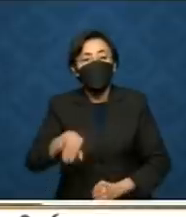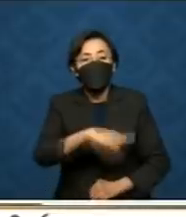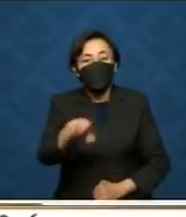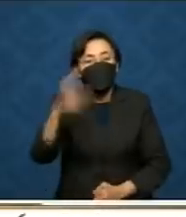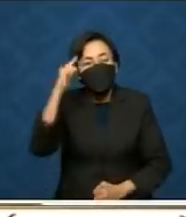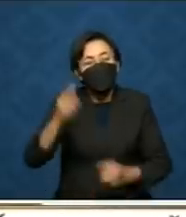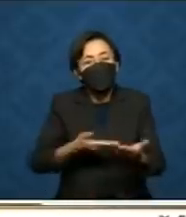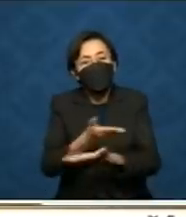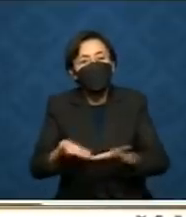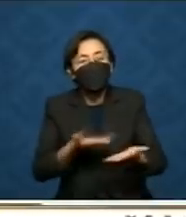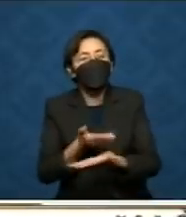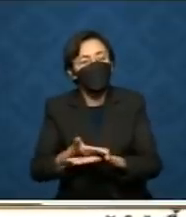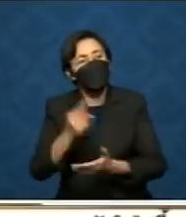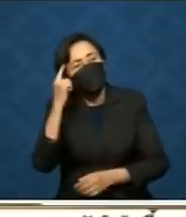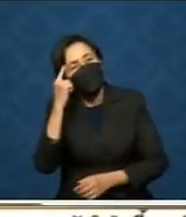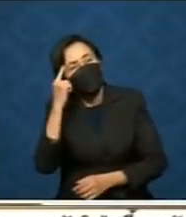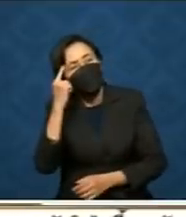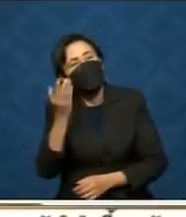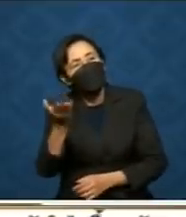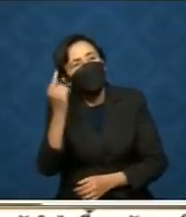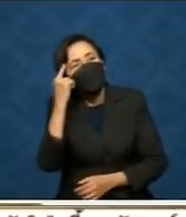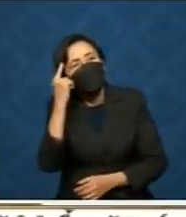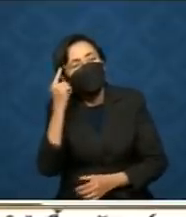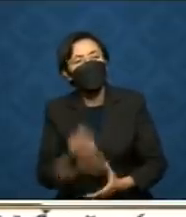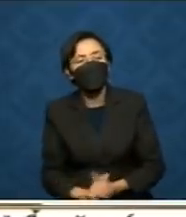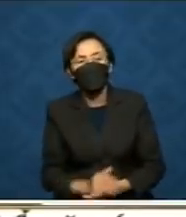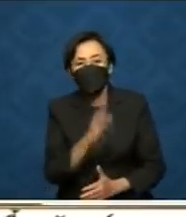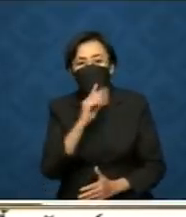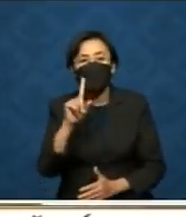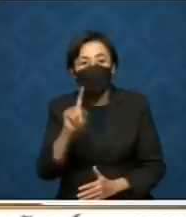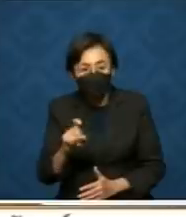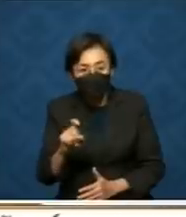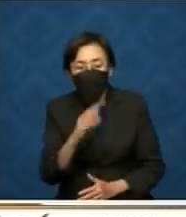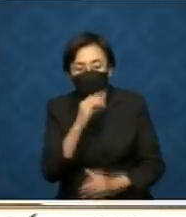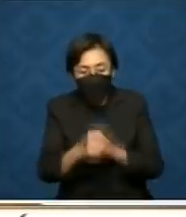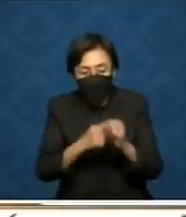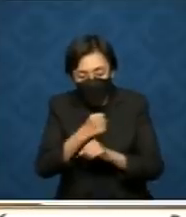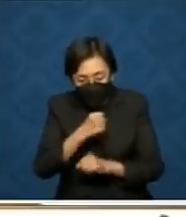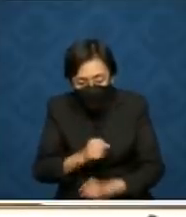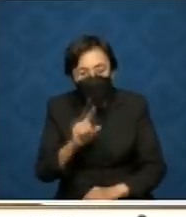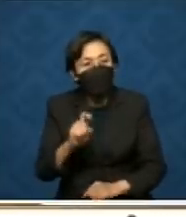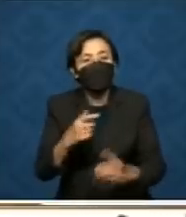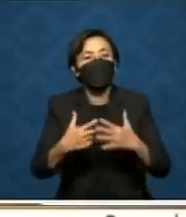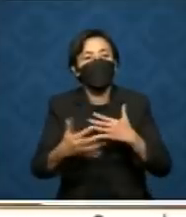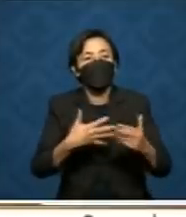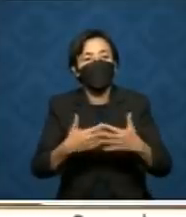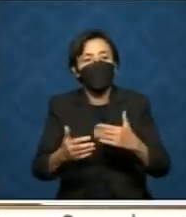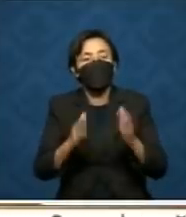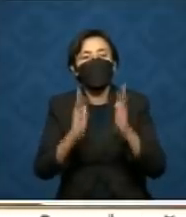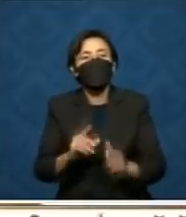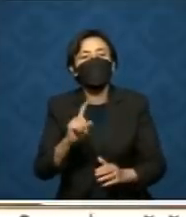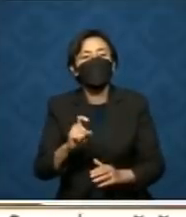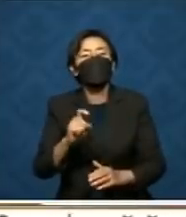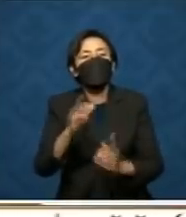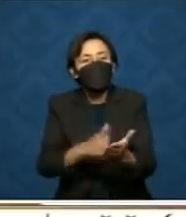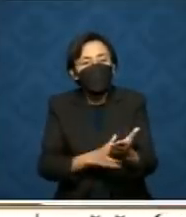ให้ถ่องแท้ที่ว่าอากิตัวเองเป็นที่ตั้งที่ว่าแต่ถ้าตายในเวลาอันควรไม่มีใครว่าหรอกใครก็อยากตายช้า